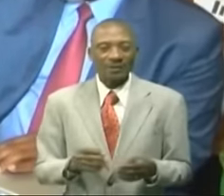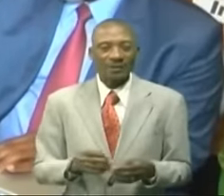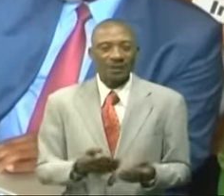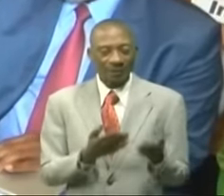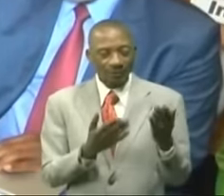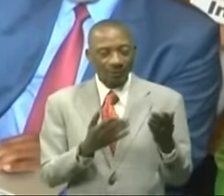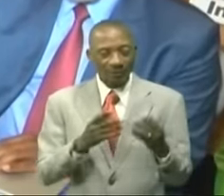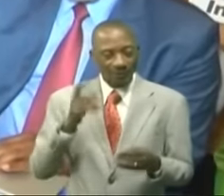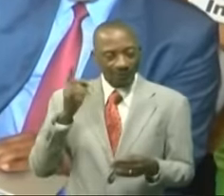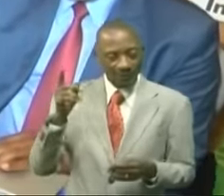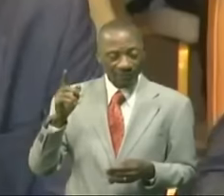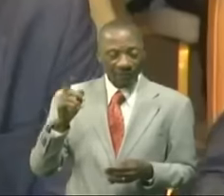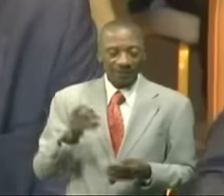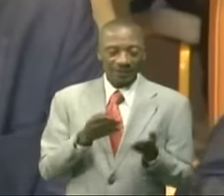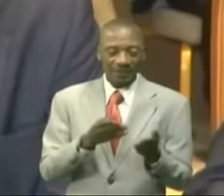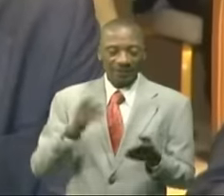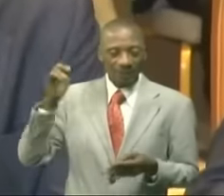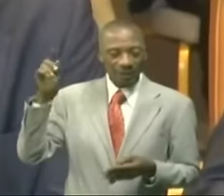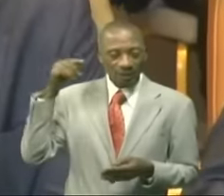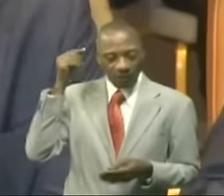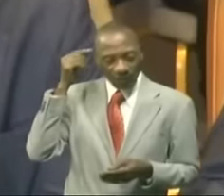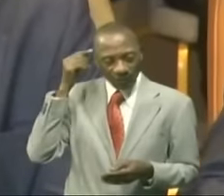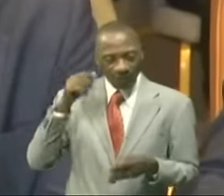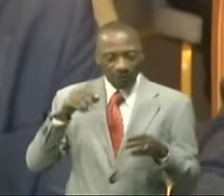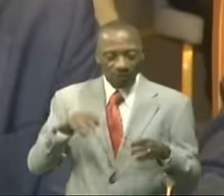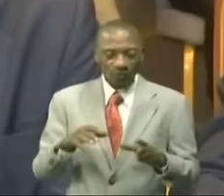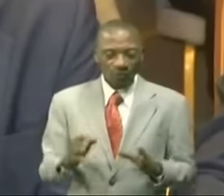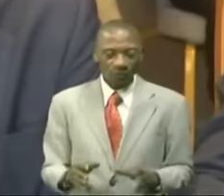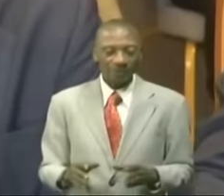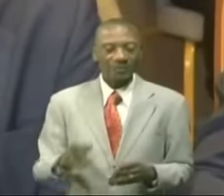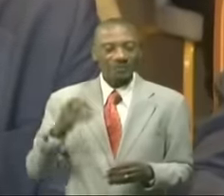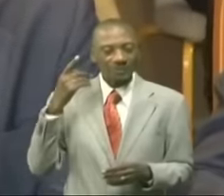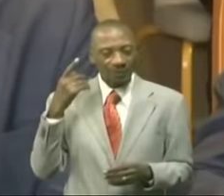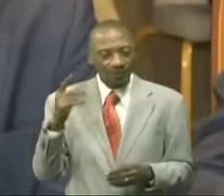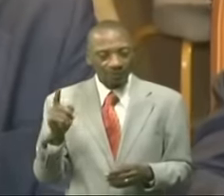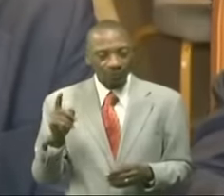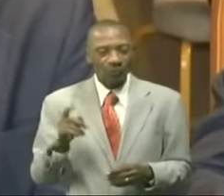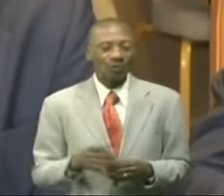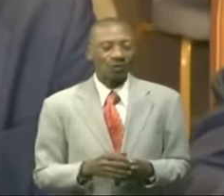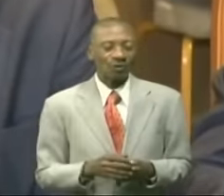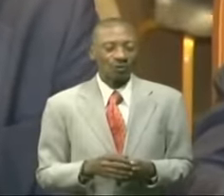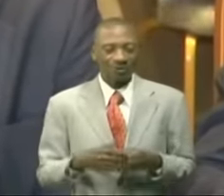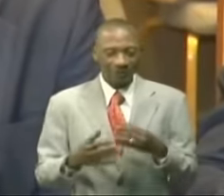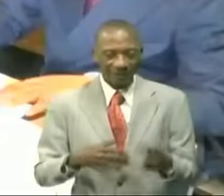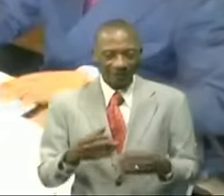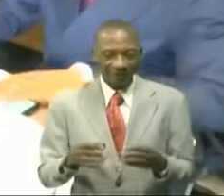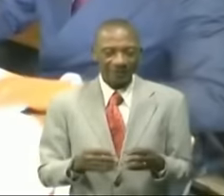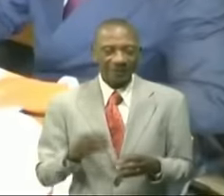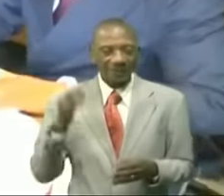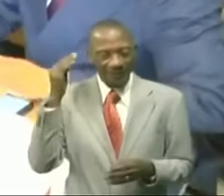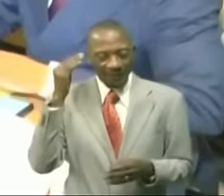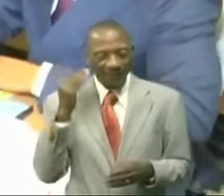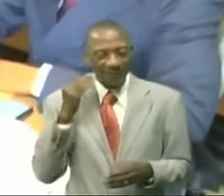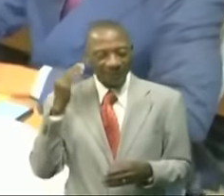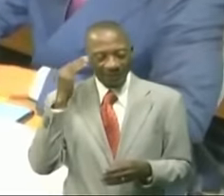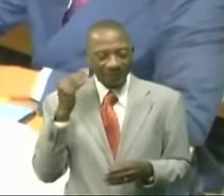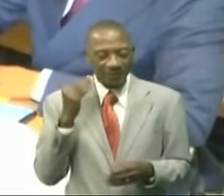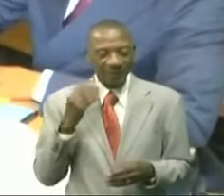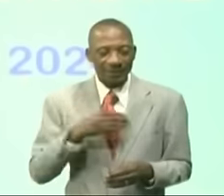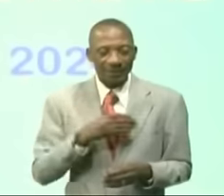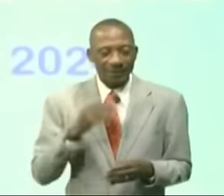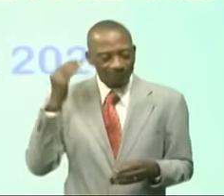pour le gouvernement congolais, a martelé le vice-premier ministre. Ministre Duplon, Guylain Nyembo, à l'issue de